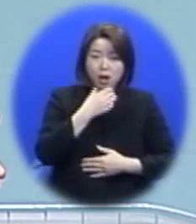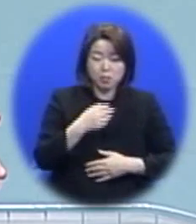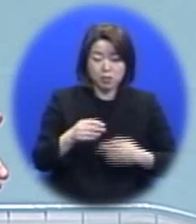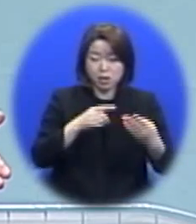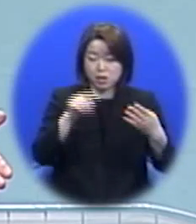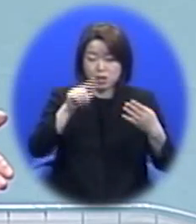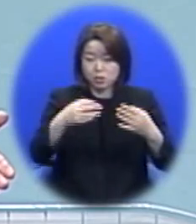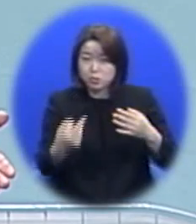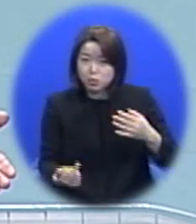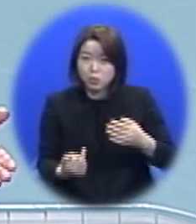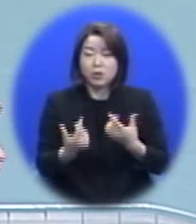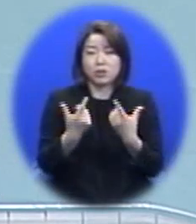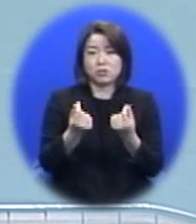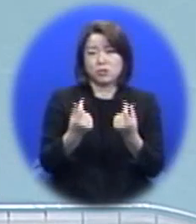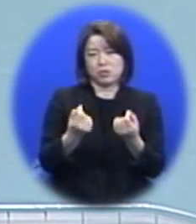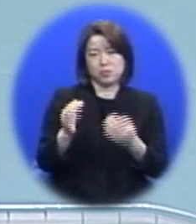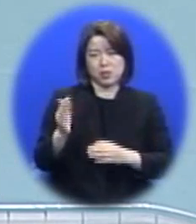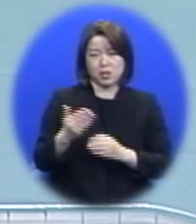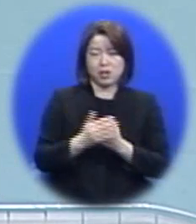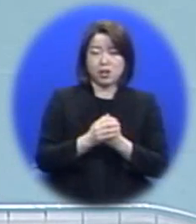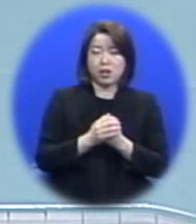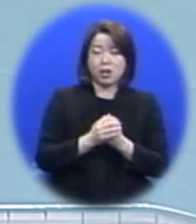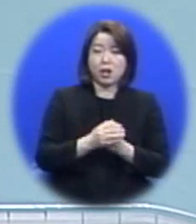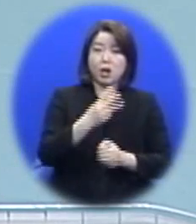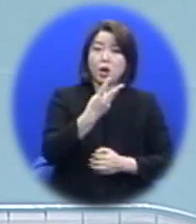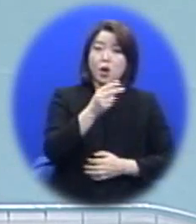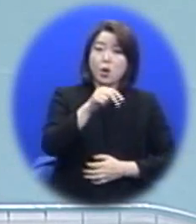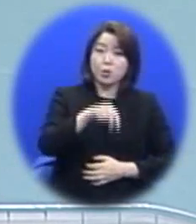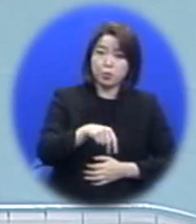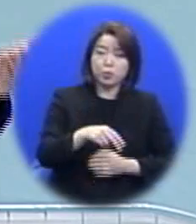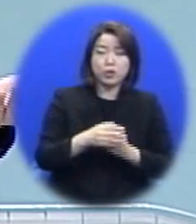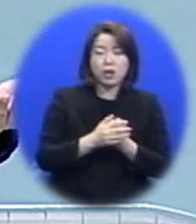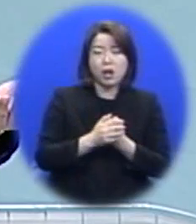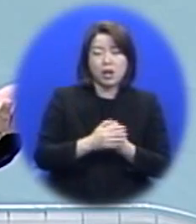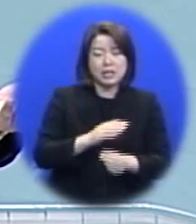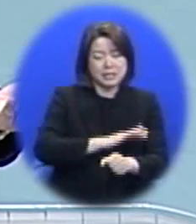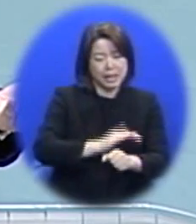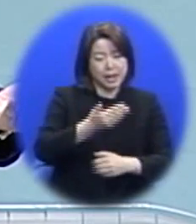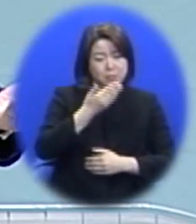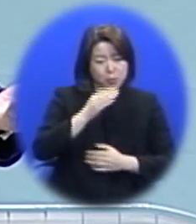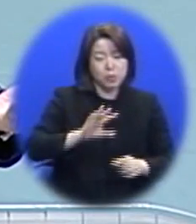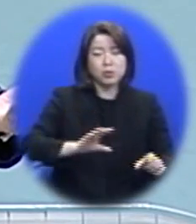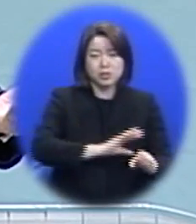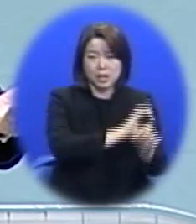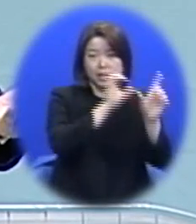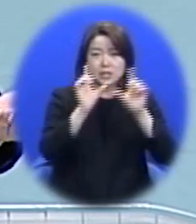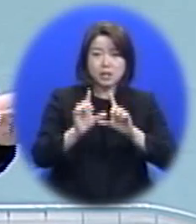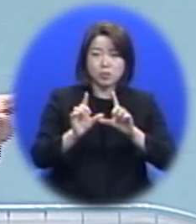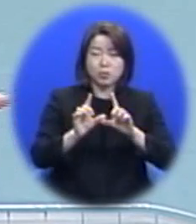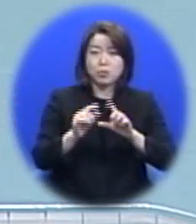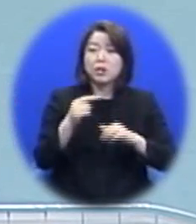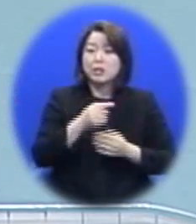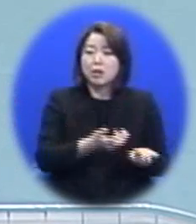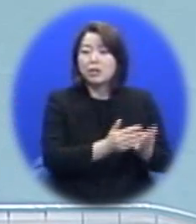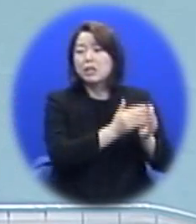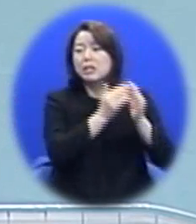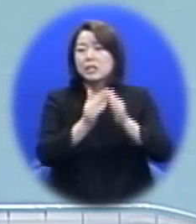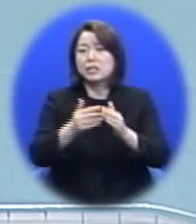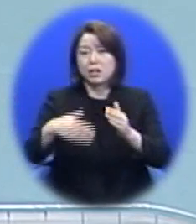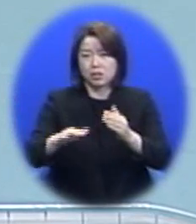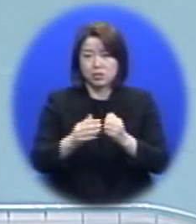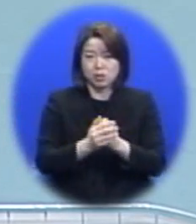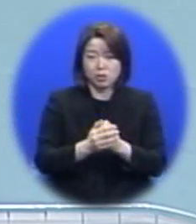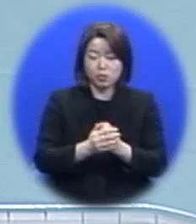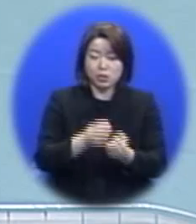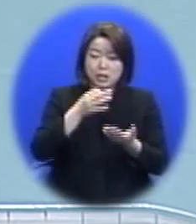돼요. 롯이 잘 먹고 잘 살자고 소돔과 고모라로 간 거거든요. 재산도 모아놓은